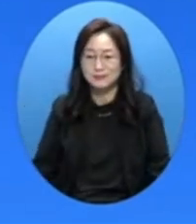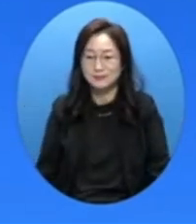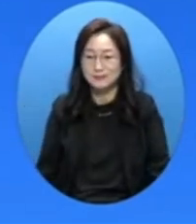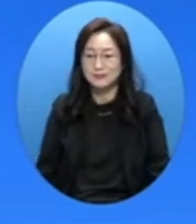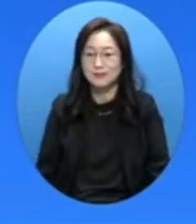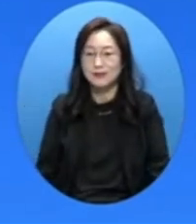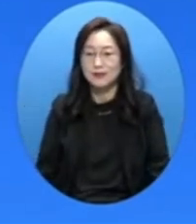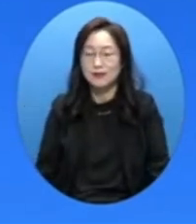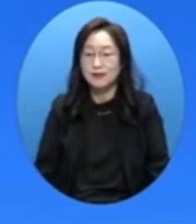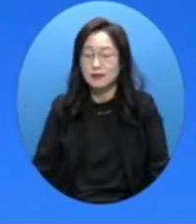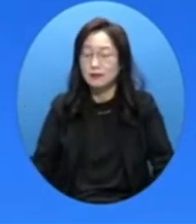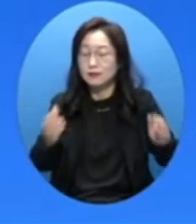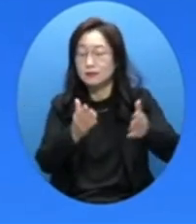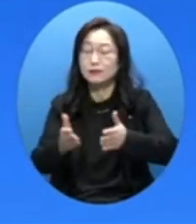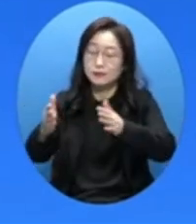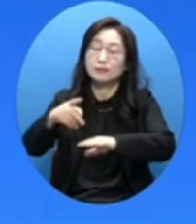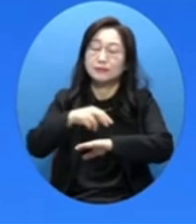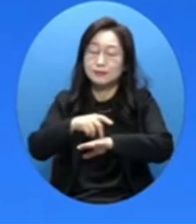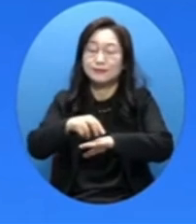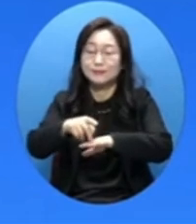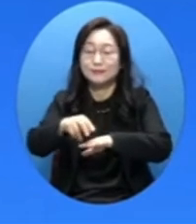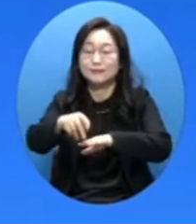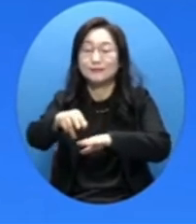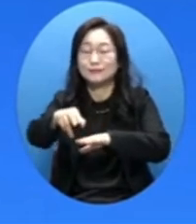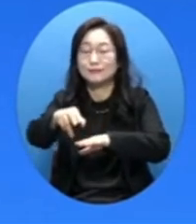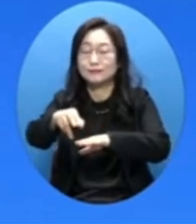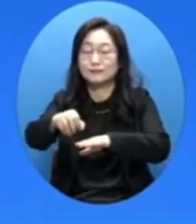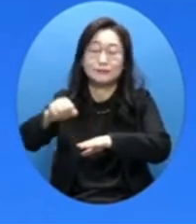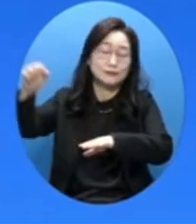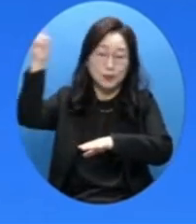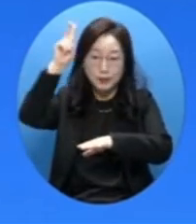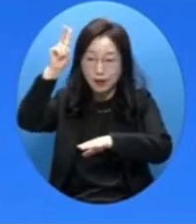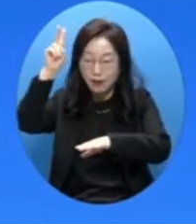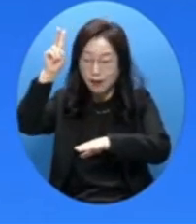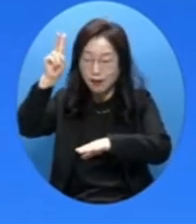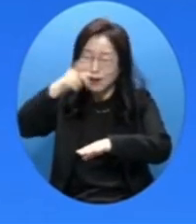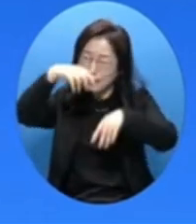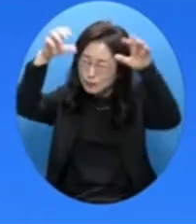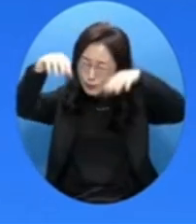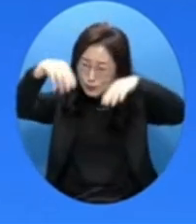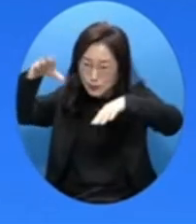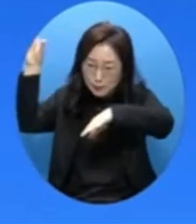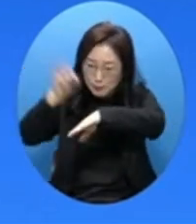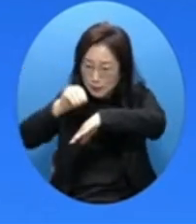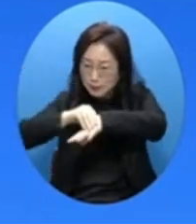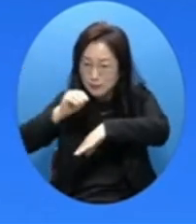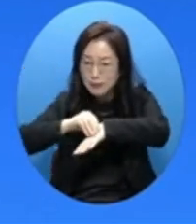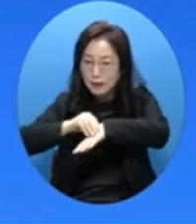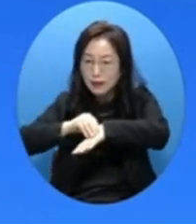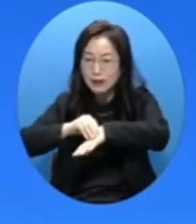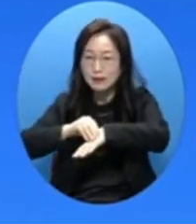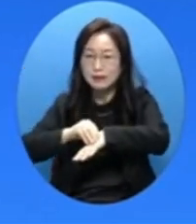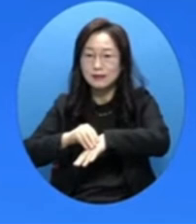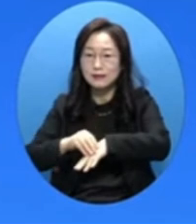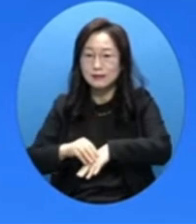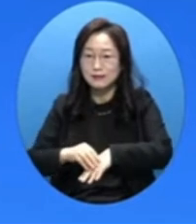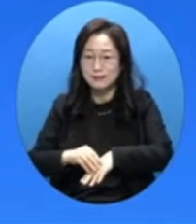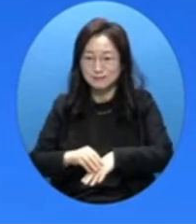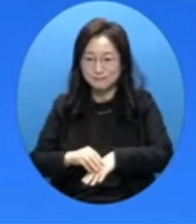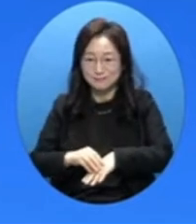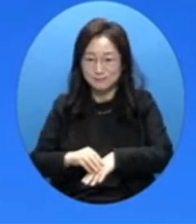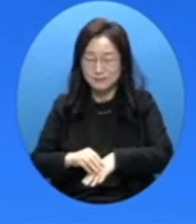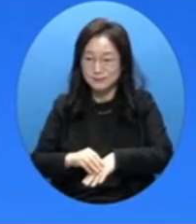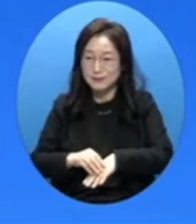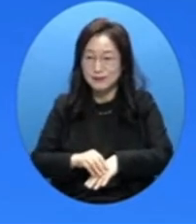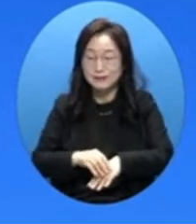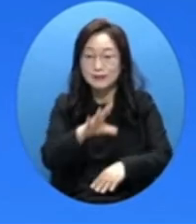그래서 길 가다가 갑자기 쏟아지는 소나기를 맞으면 온몸이 젖게 되는 것입니다.